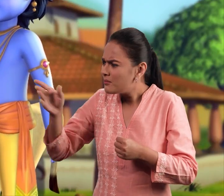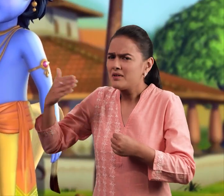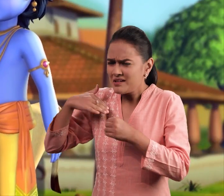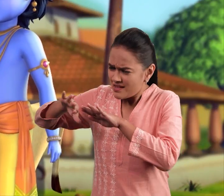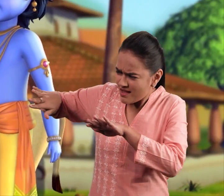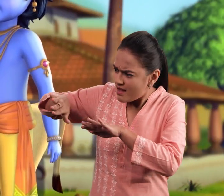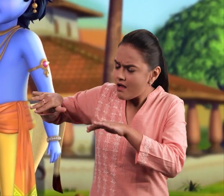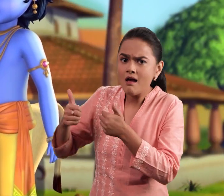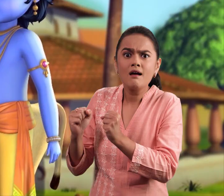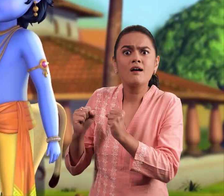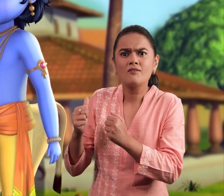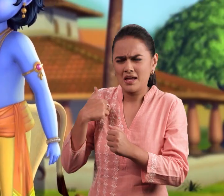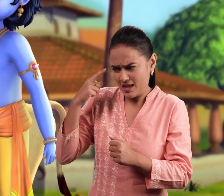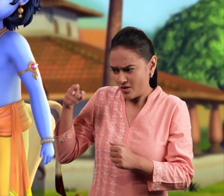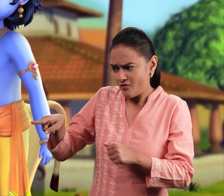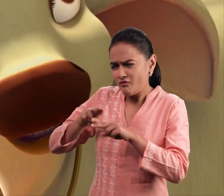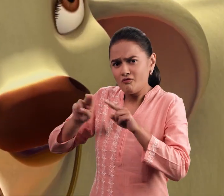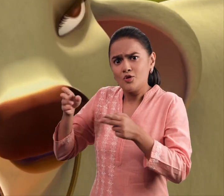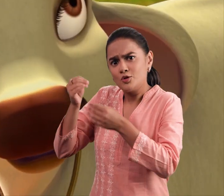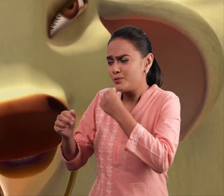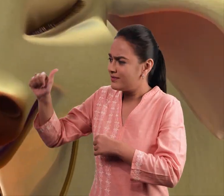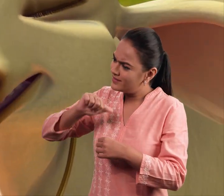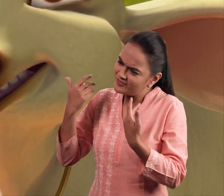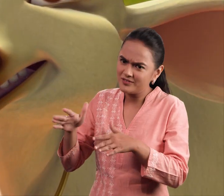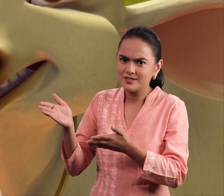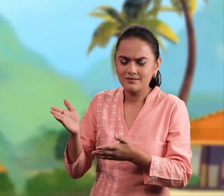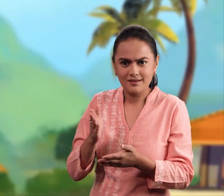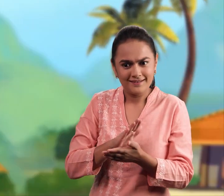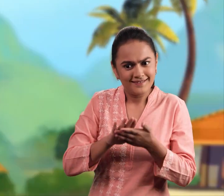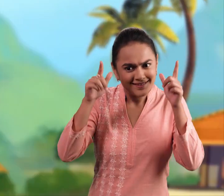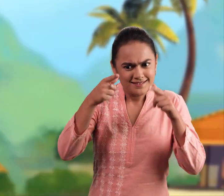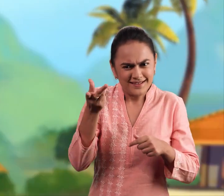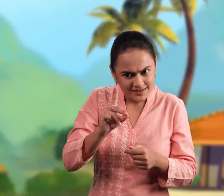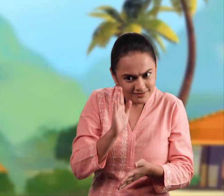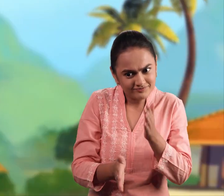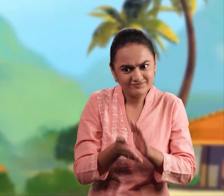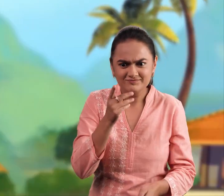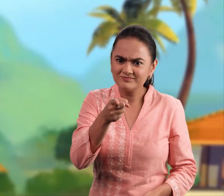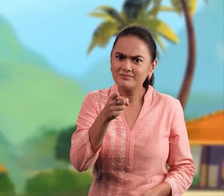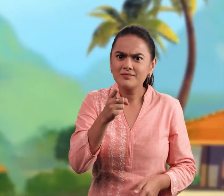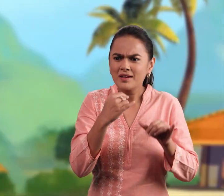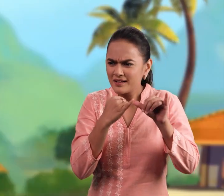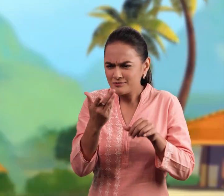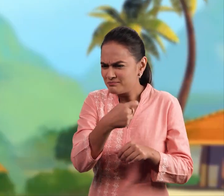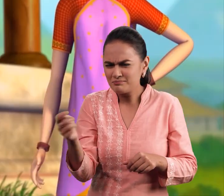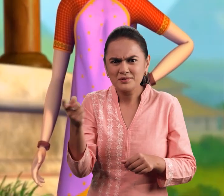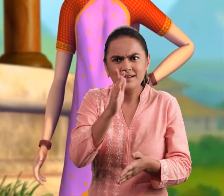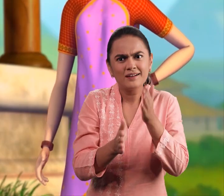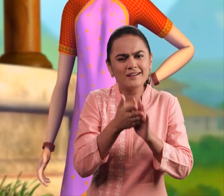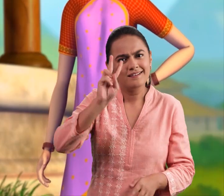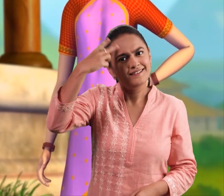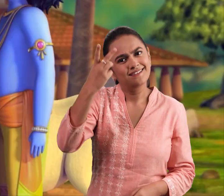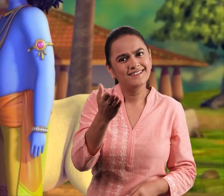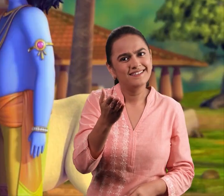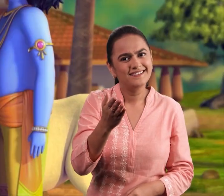था। मुझे लगता है इसने आज उसका सारा दूध पी लिया। तुमने फिर ऐसा किया हंसी? तुम तो कृष्ण से भी अधिक नटखट हो